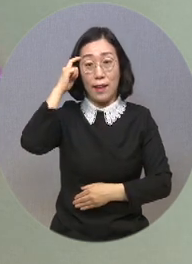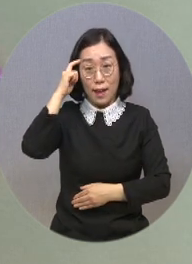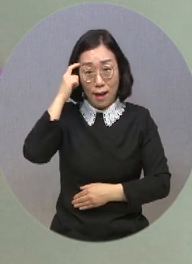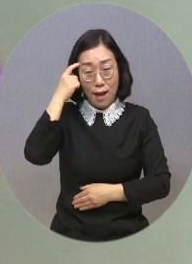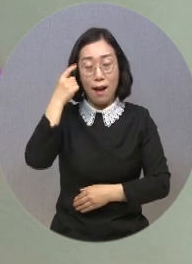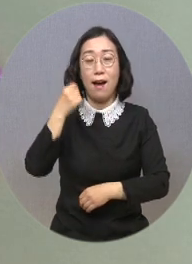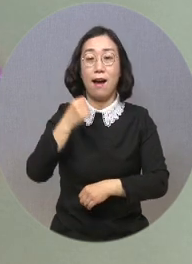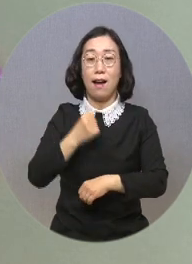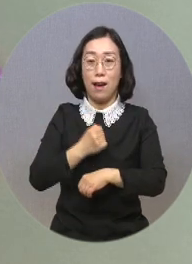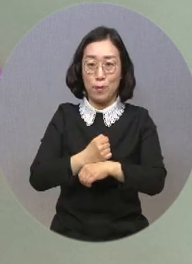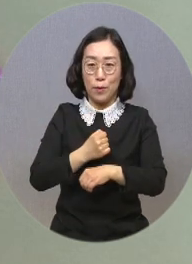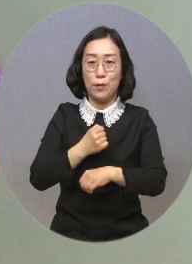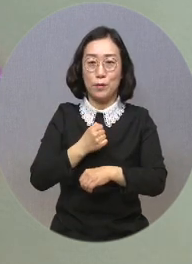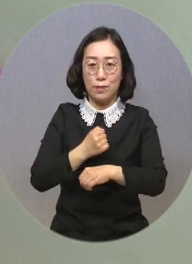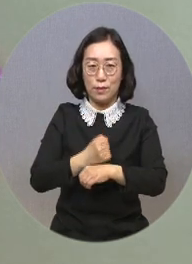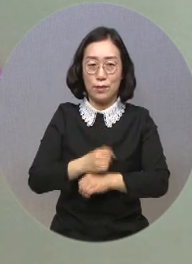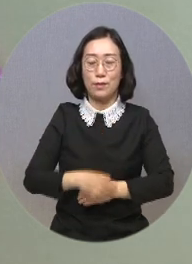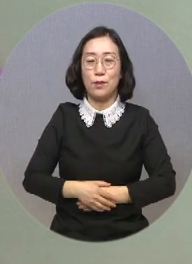생각하면서